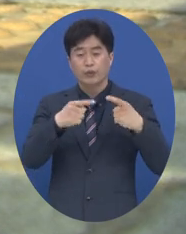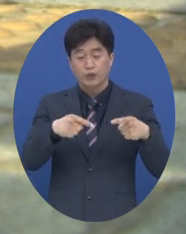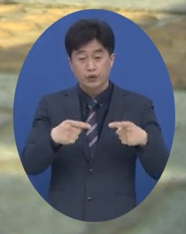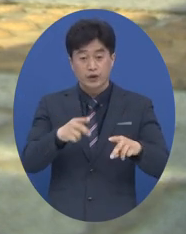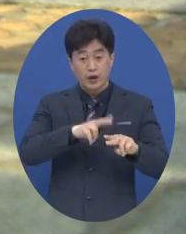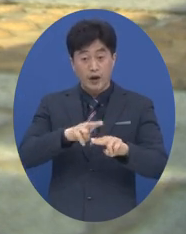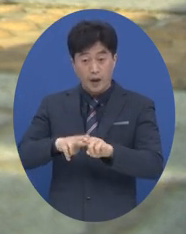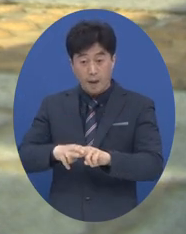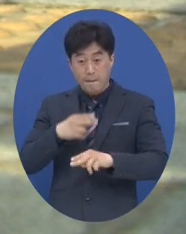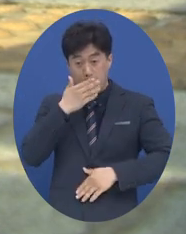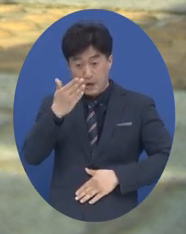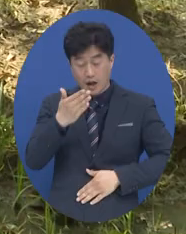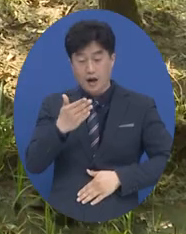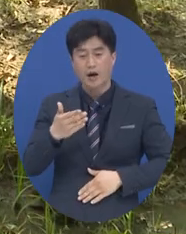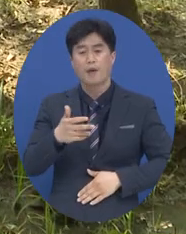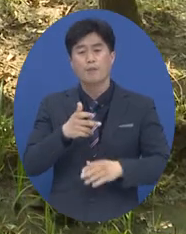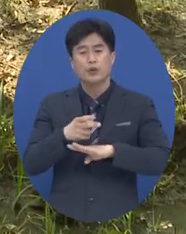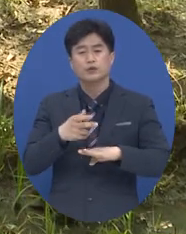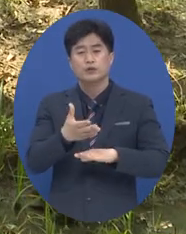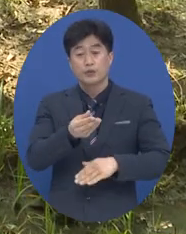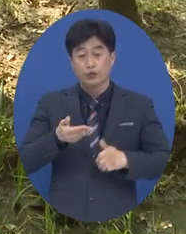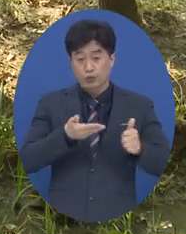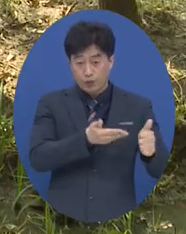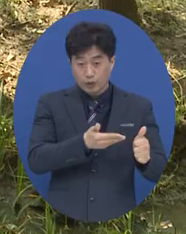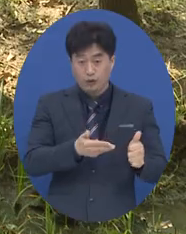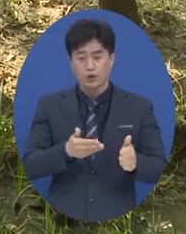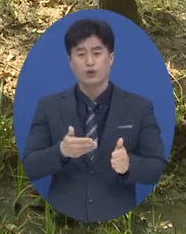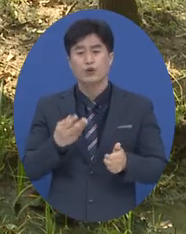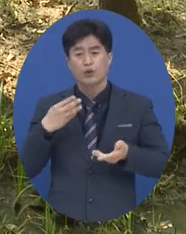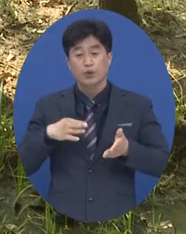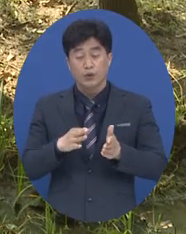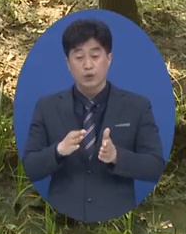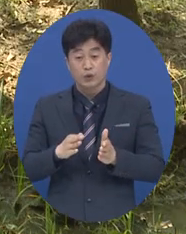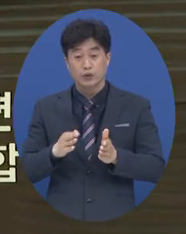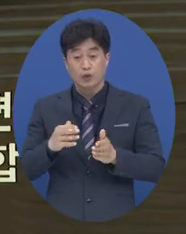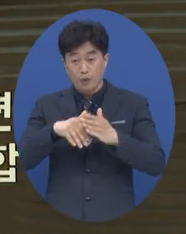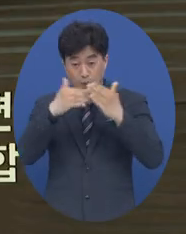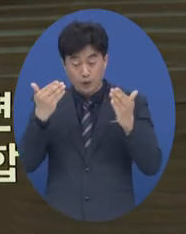가능한 대형 버스를 빌려주거나 전국 장애인들이 경기도 내 주요